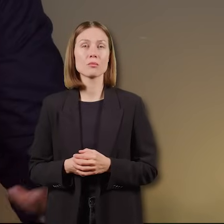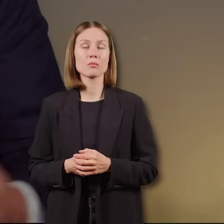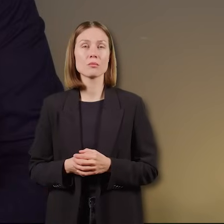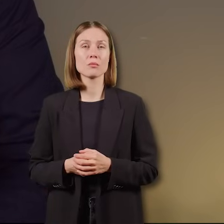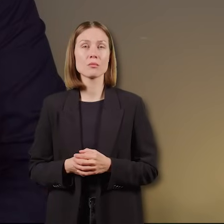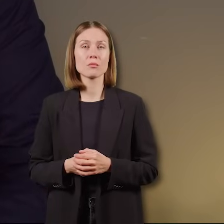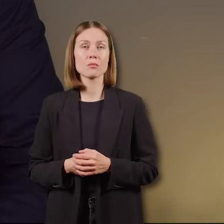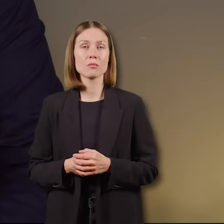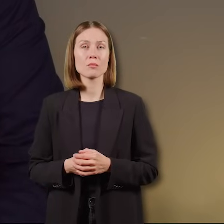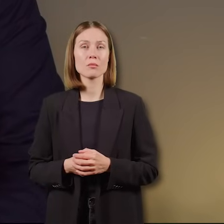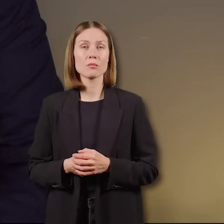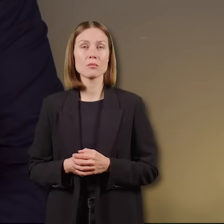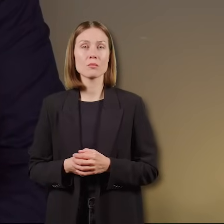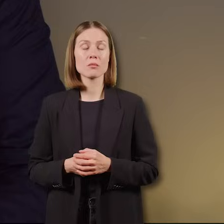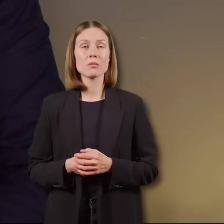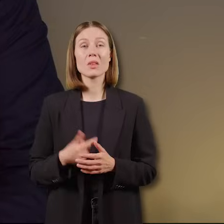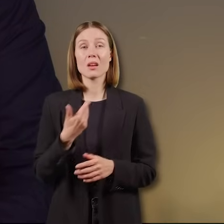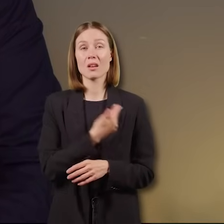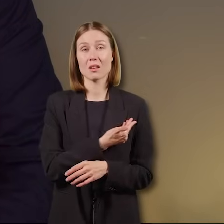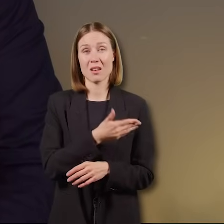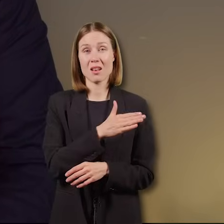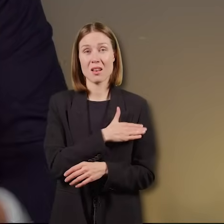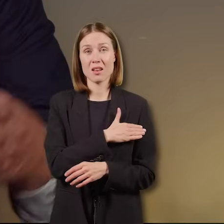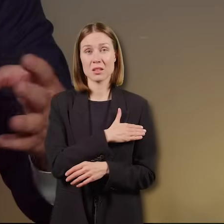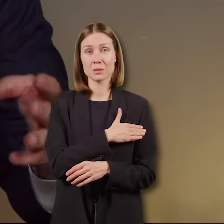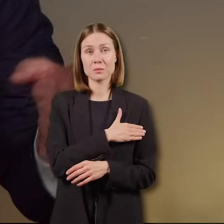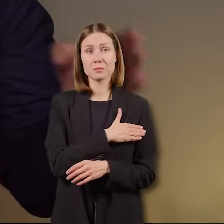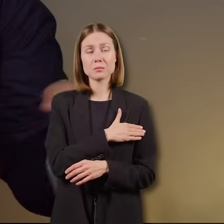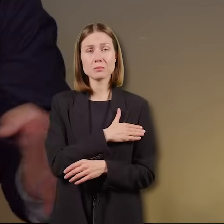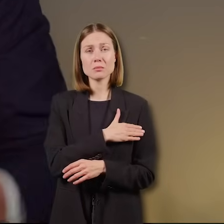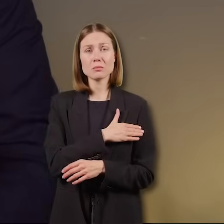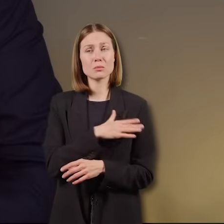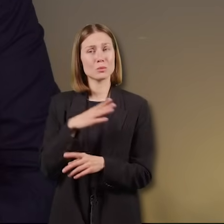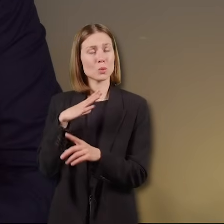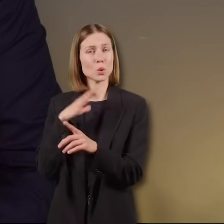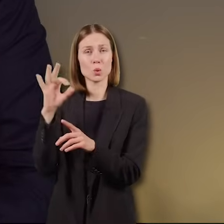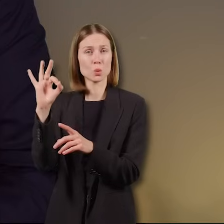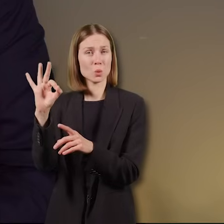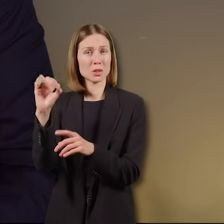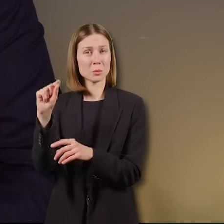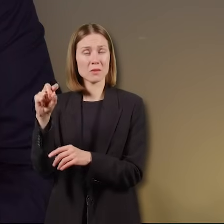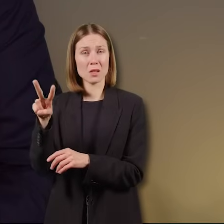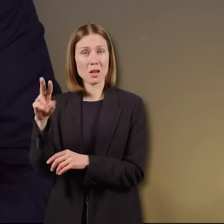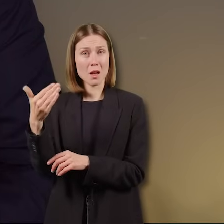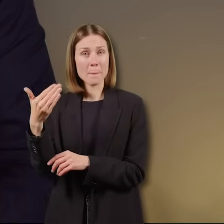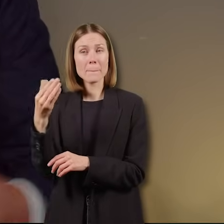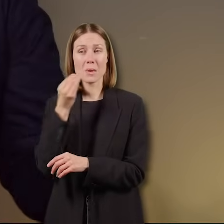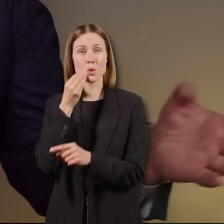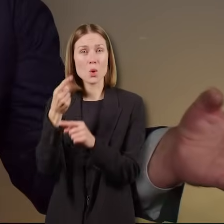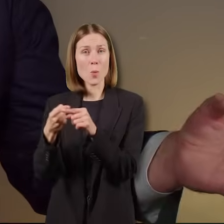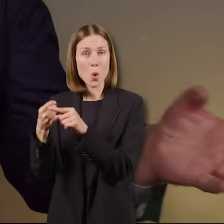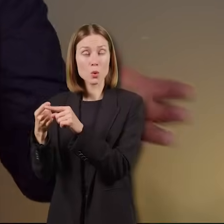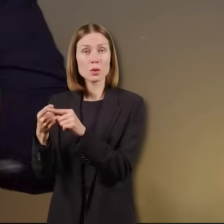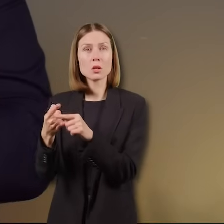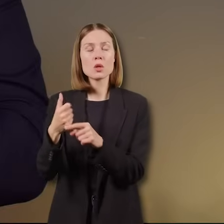tiesiog, kadangi į Lenkiją dabar žmonės buvo Lenkijoje nulinis PVM tarifas maisto produktam. Ir